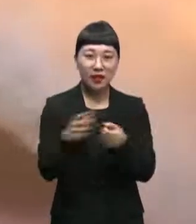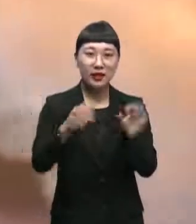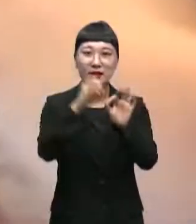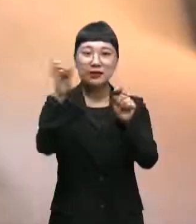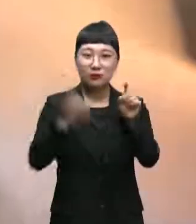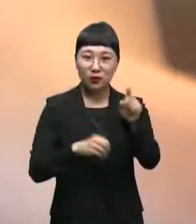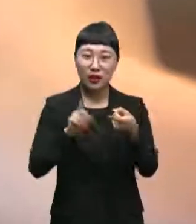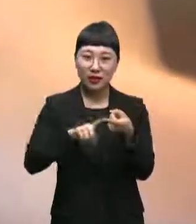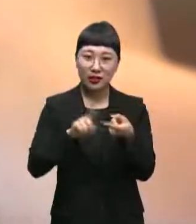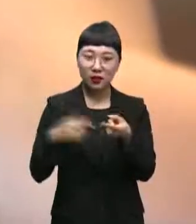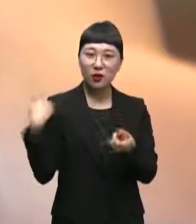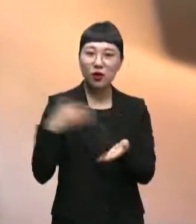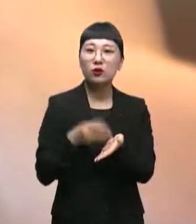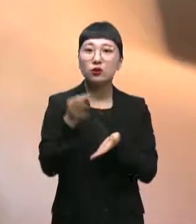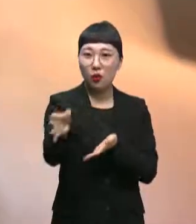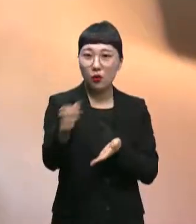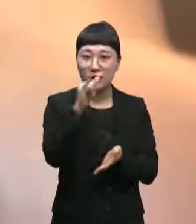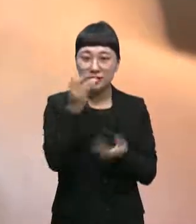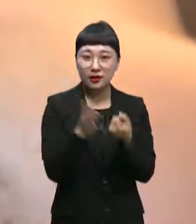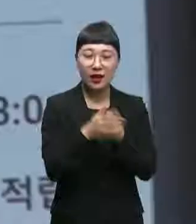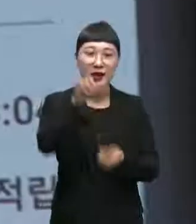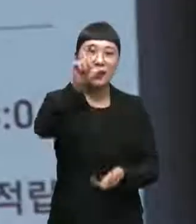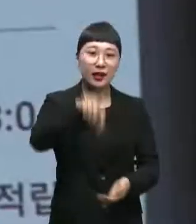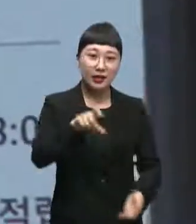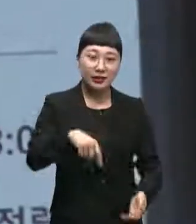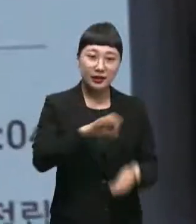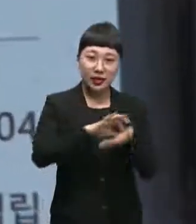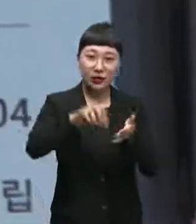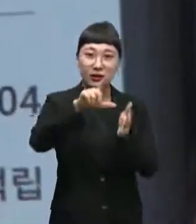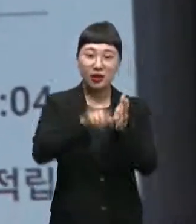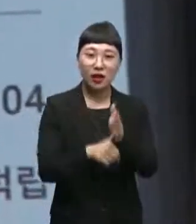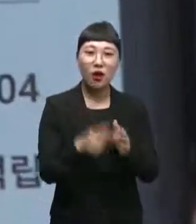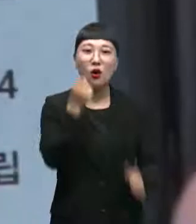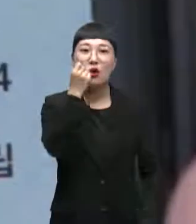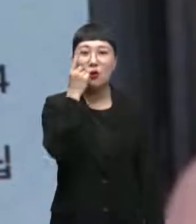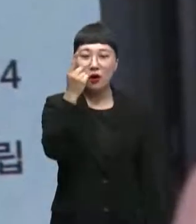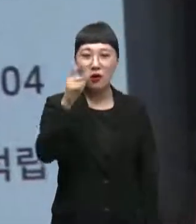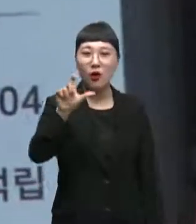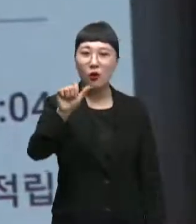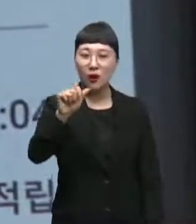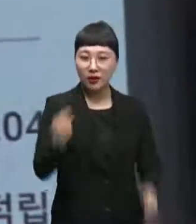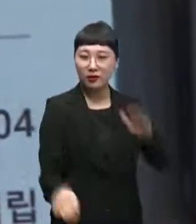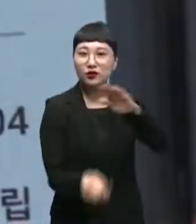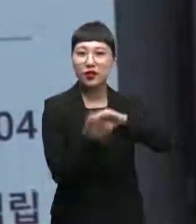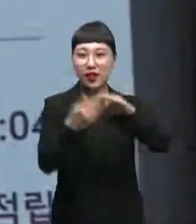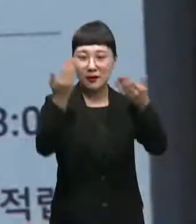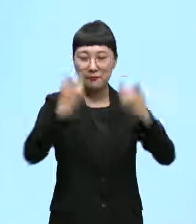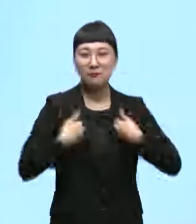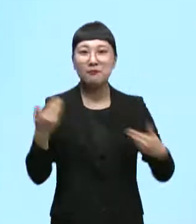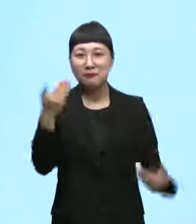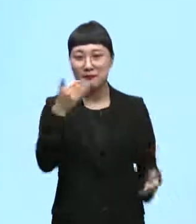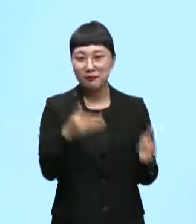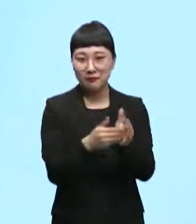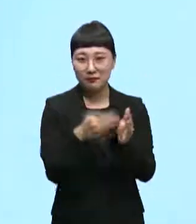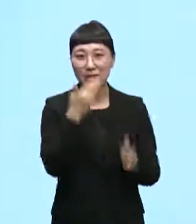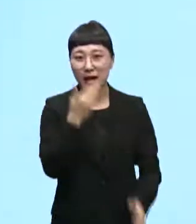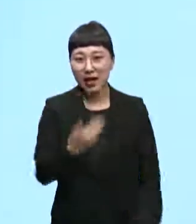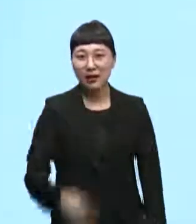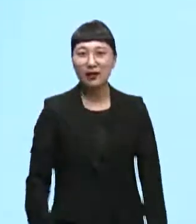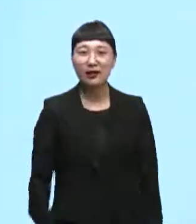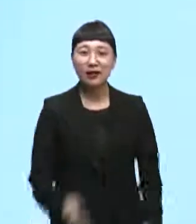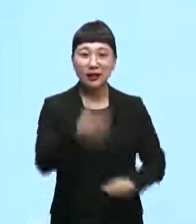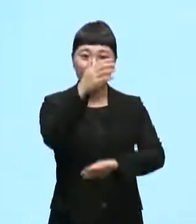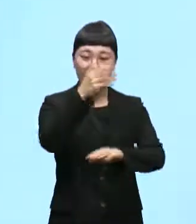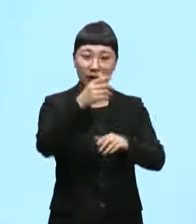건데 이음카드를 사용할 경우 1인당 최대 월 5만 원의 캐시백 혜택을 받을 수 있습니다. 시는